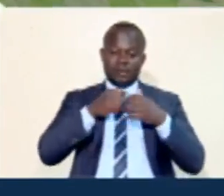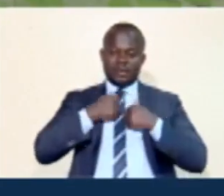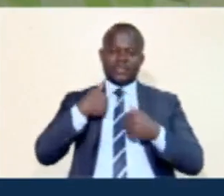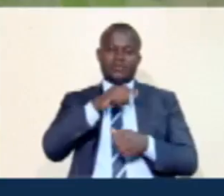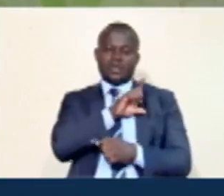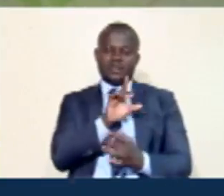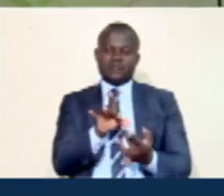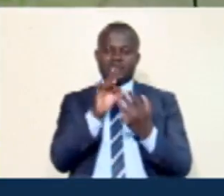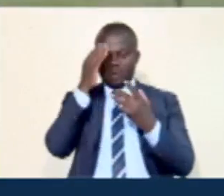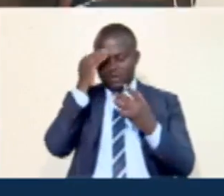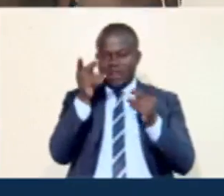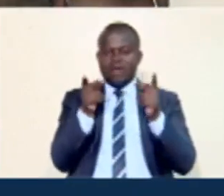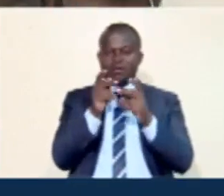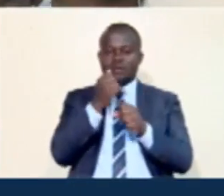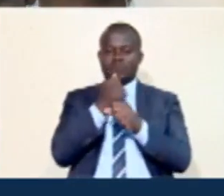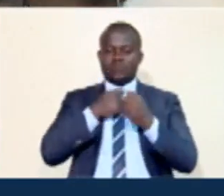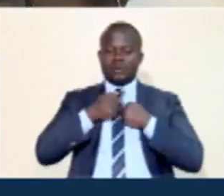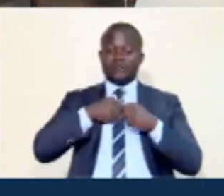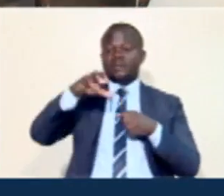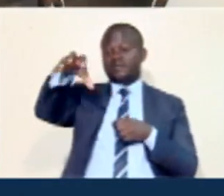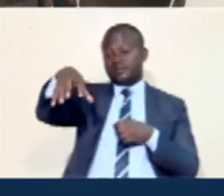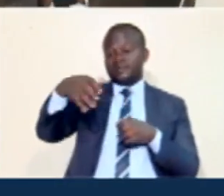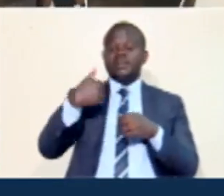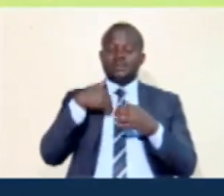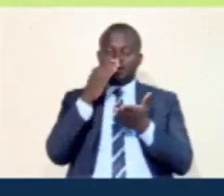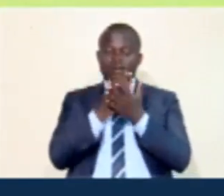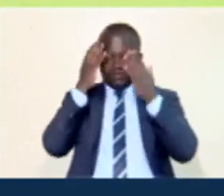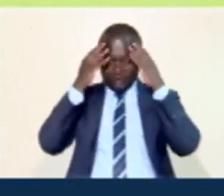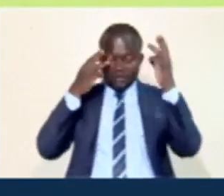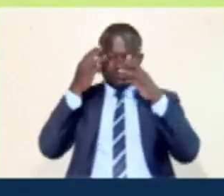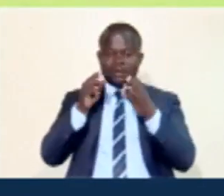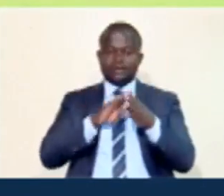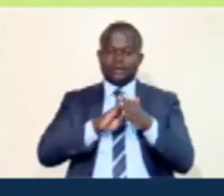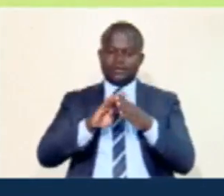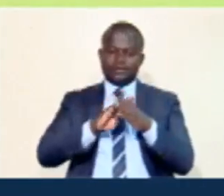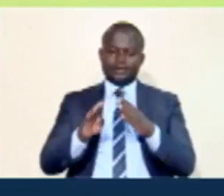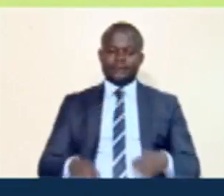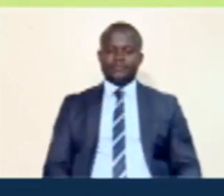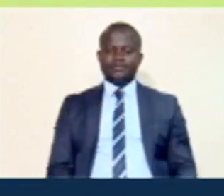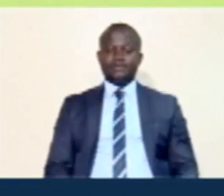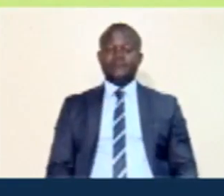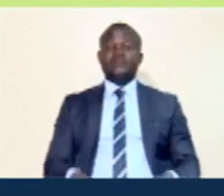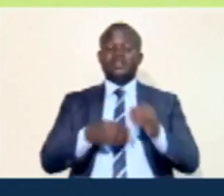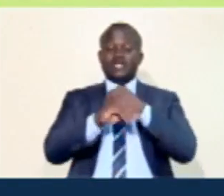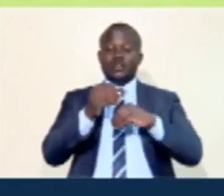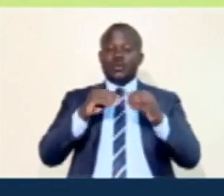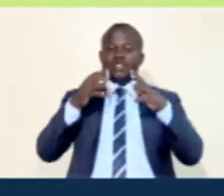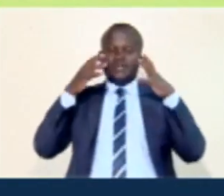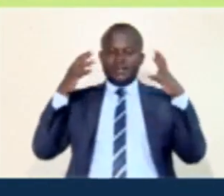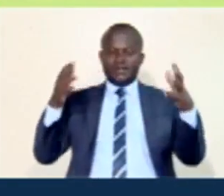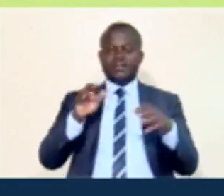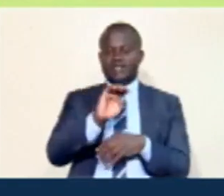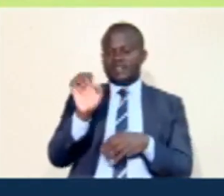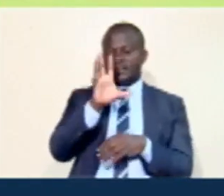kubera aho u Rwanda ruherereye, bityo akaba bamara impungenge ku gishoro. Isoko ni rinini, East Africa igiye kugira hafi ibihumbi